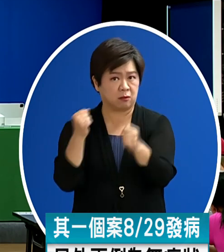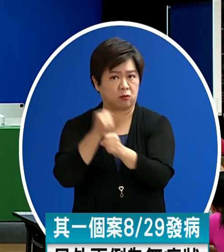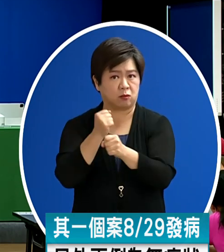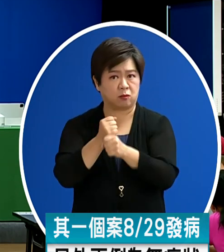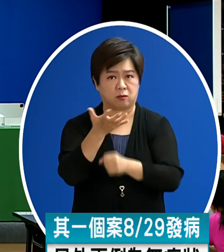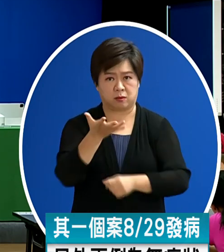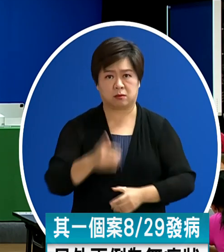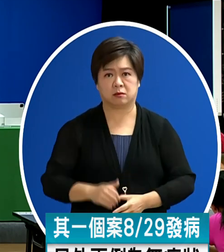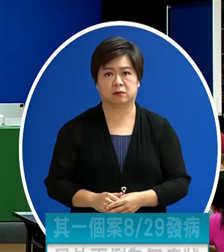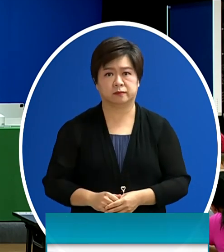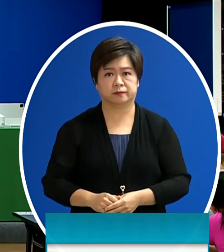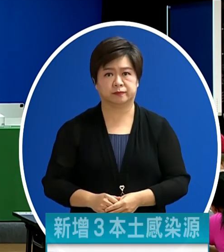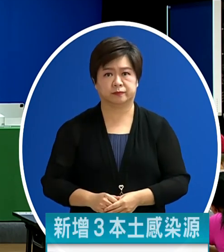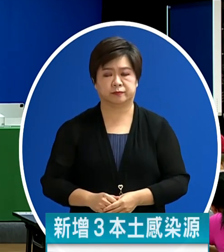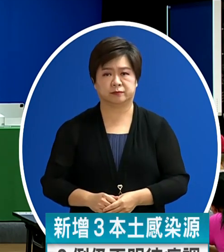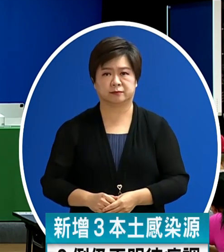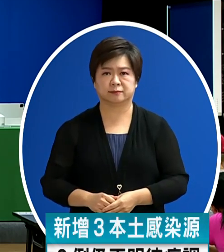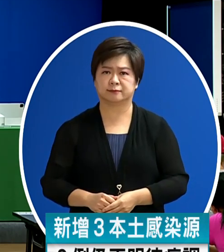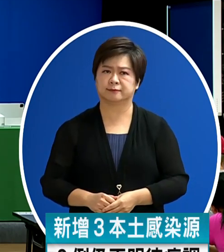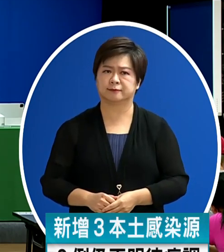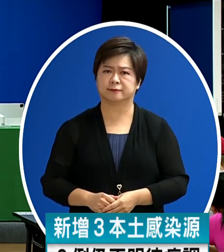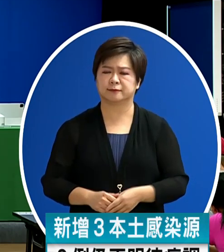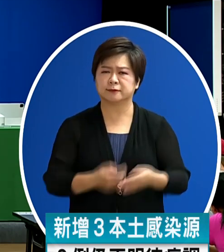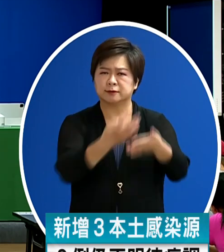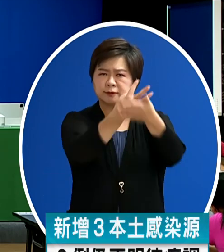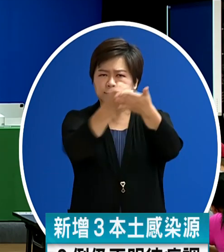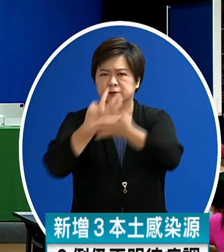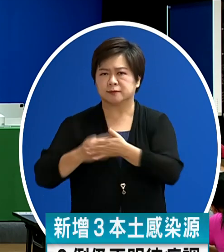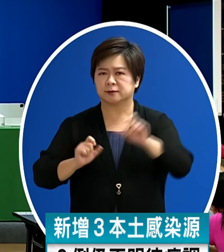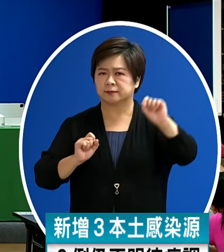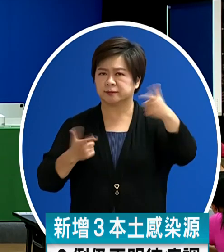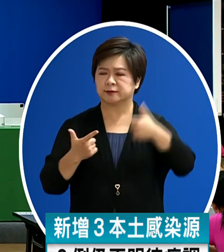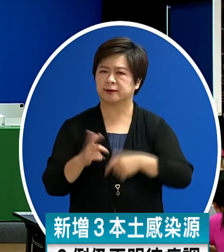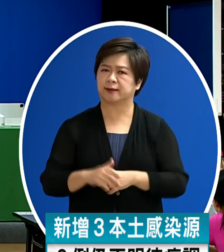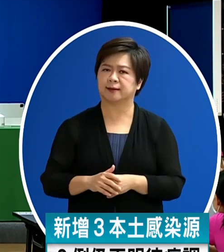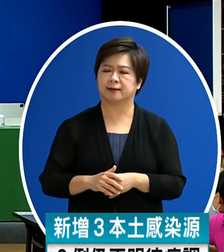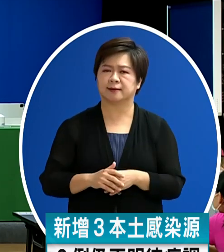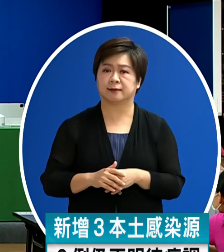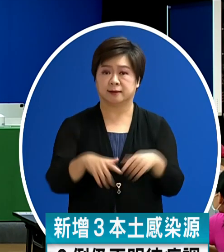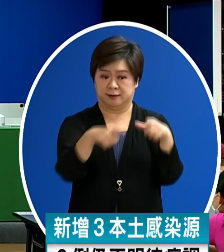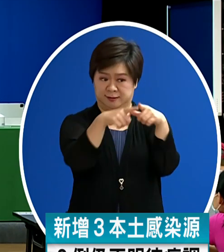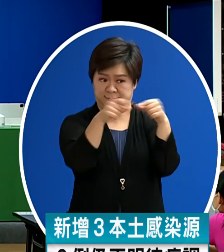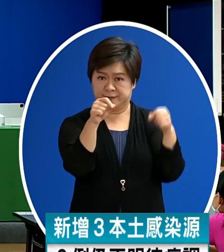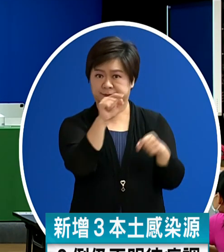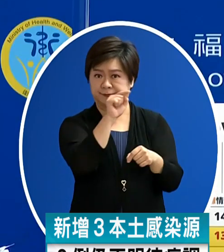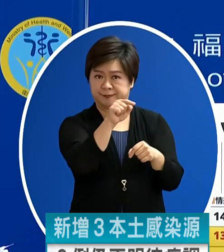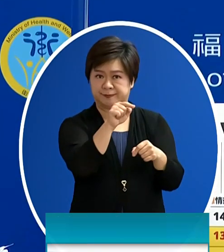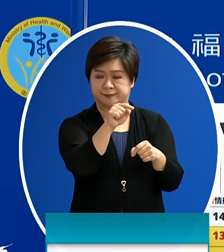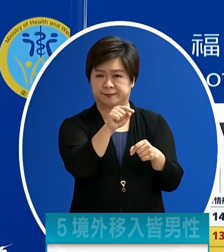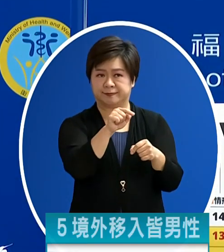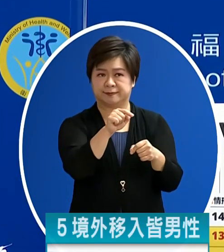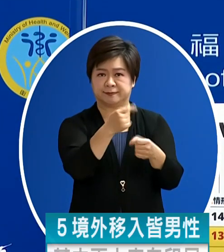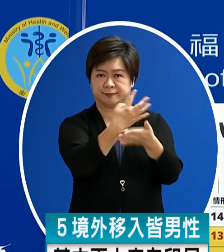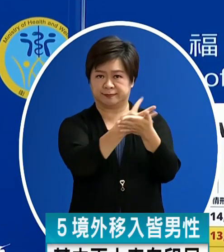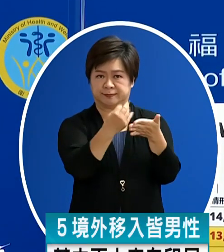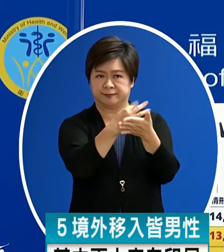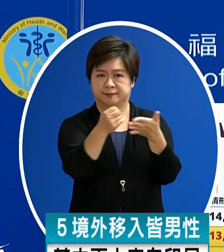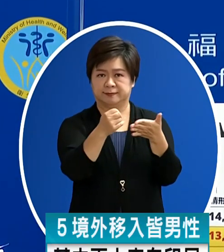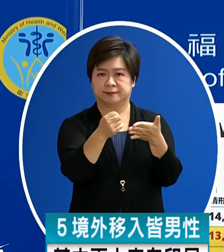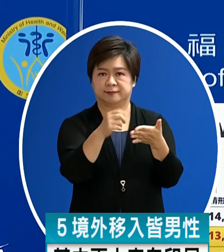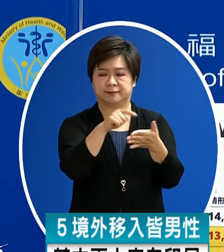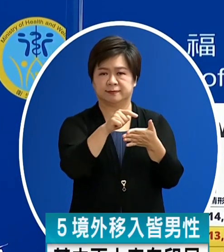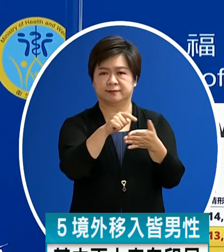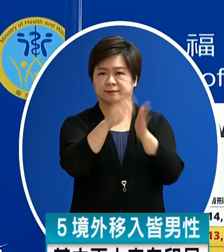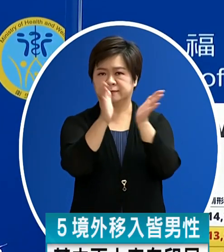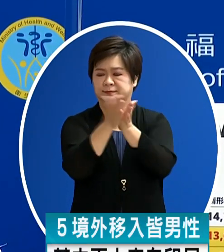的？ 我知道批次是不一样，是不是同厂？我不知道。 日本的这部分的批次哈，那这个批次全部